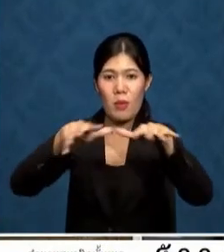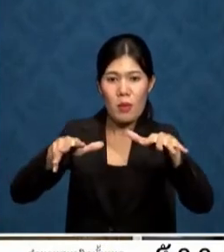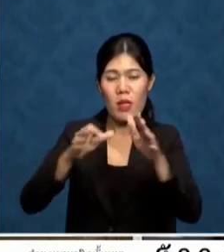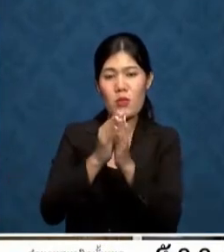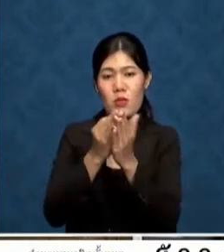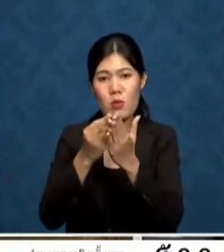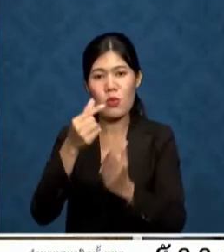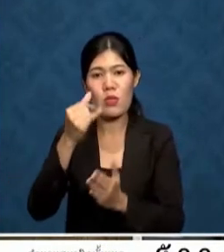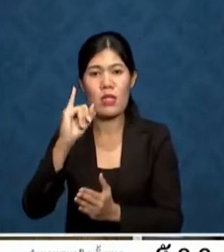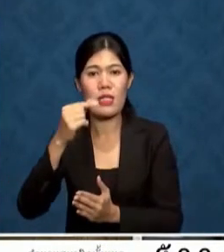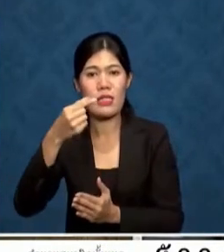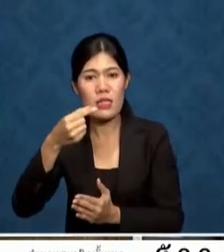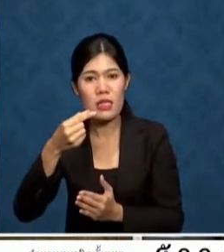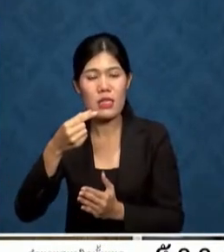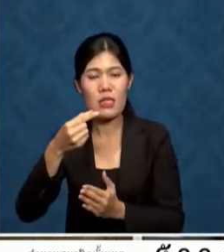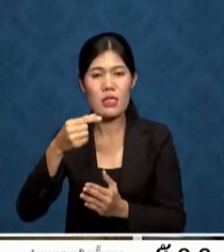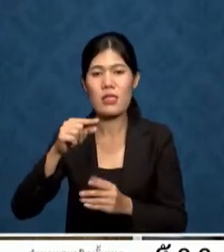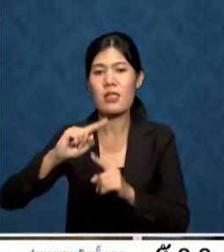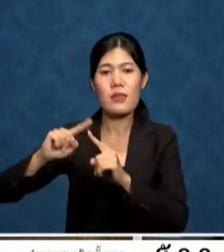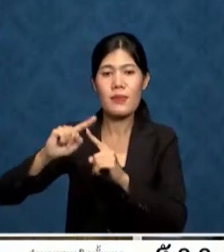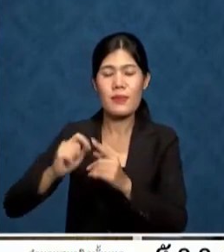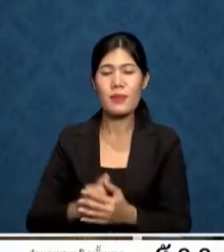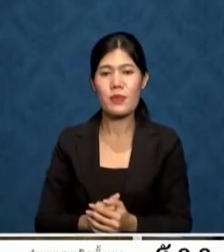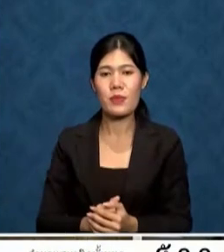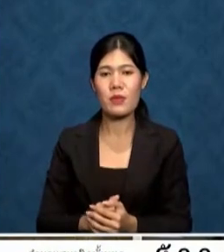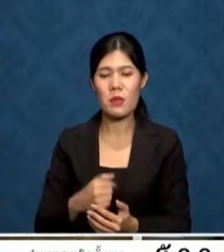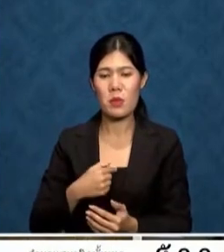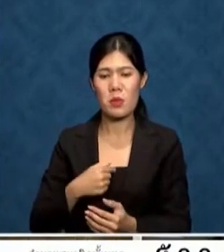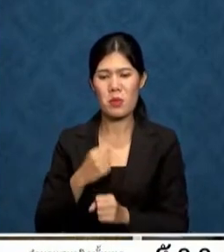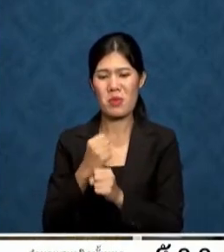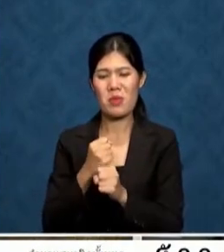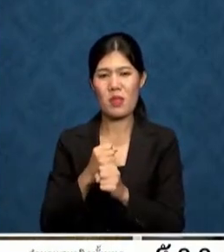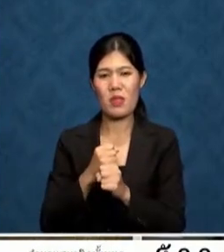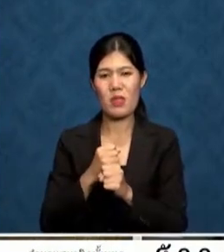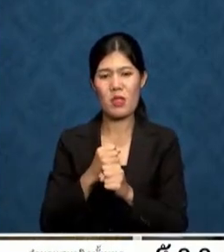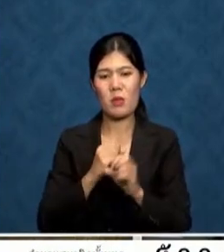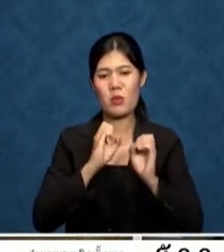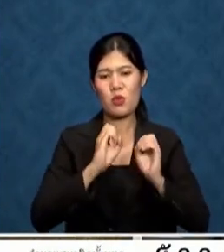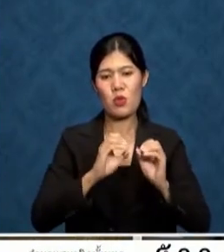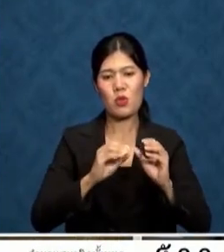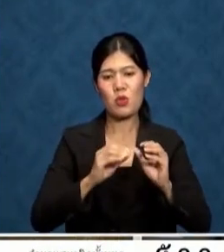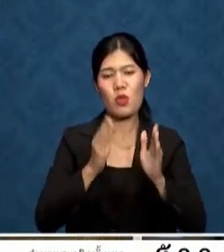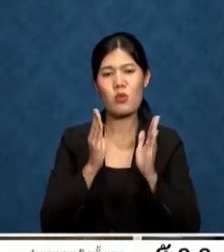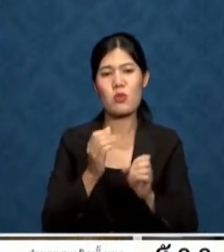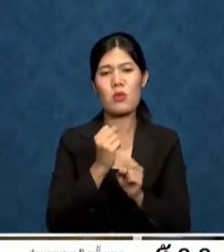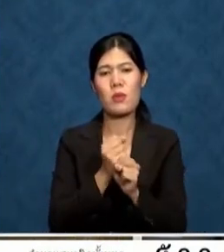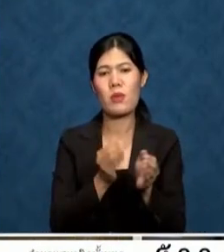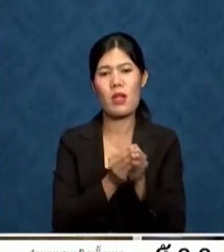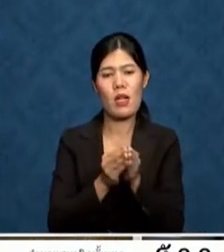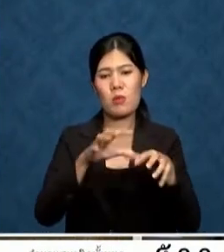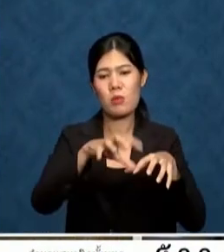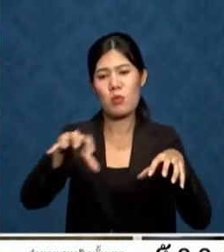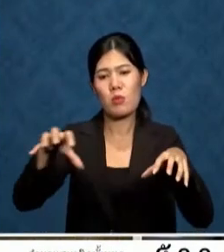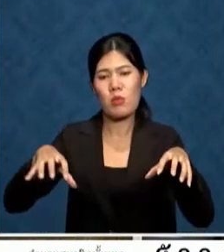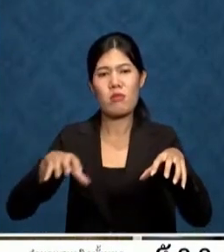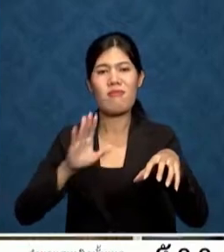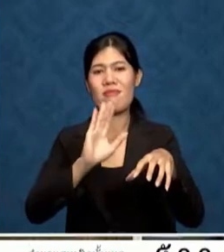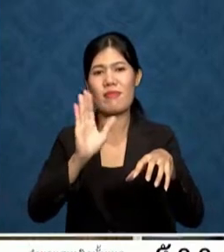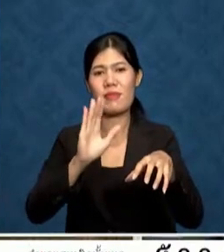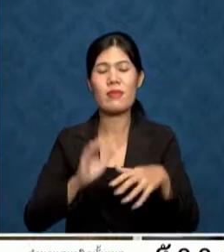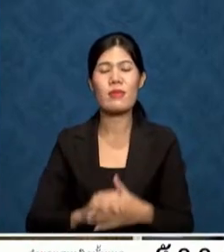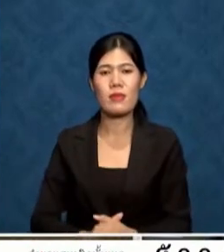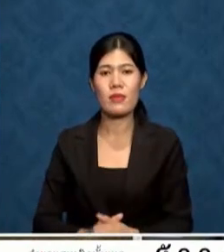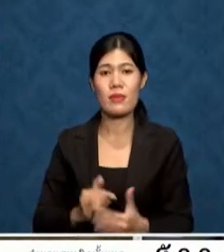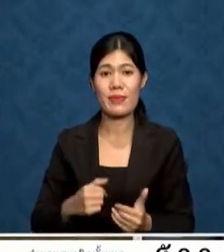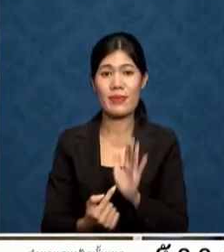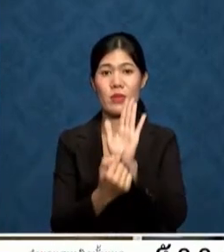ไทยมากกว่าที่ผมจะมาเพิ่มเชฟทุกหมู่บ้านในลักษณะนี้นะครับอีกตัวอย่างนึงครับคือตัว